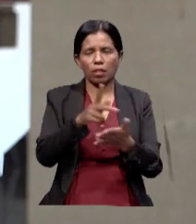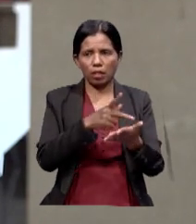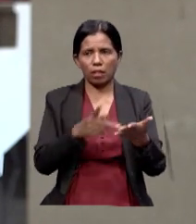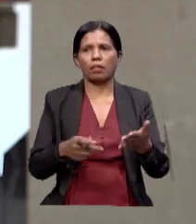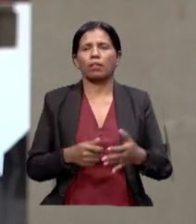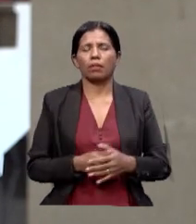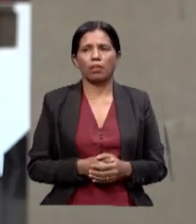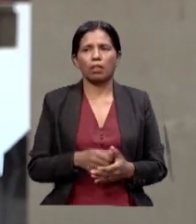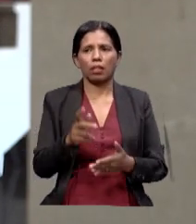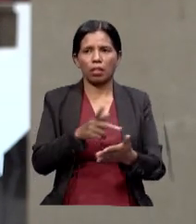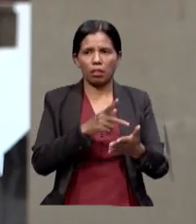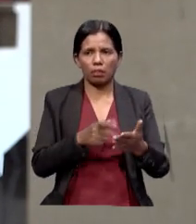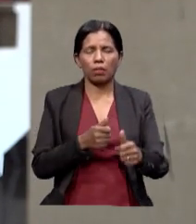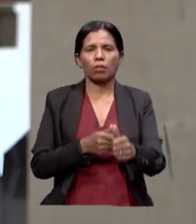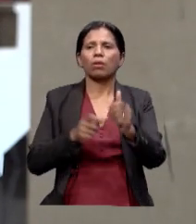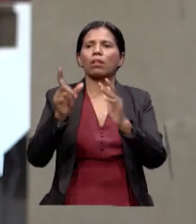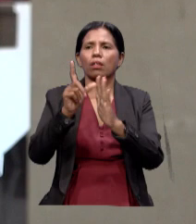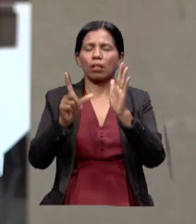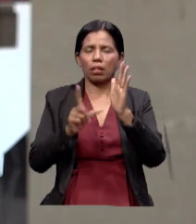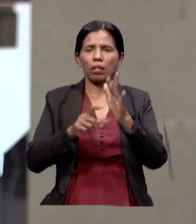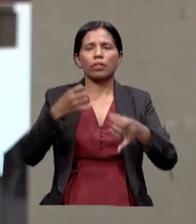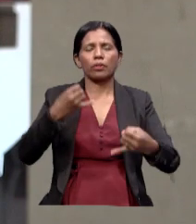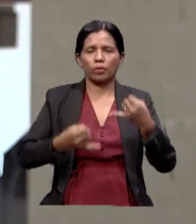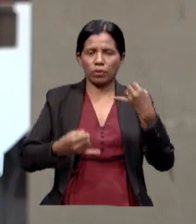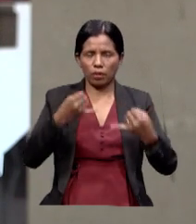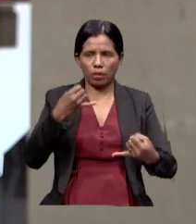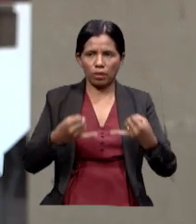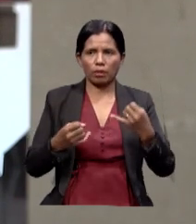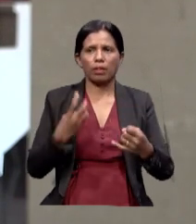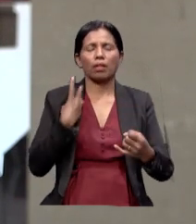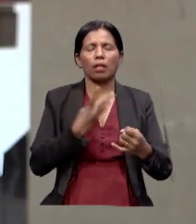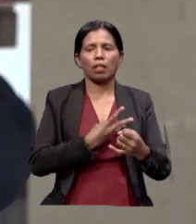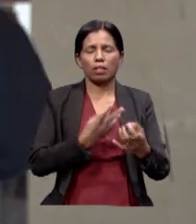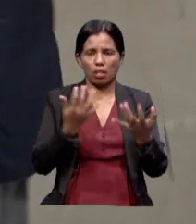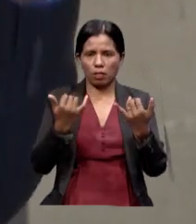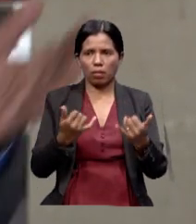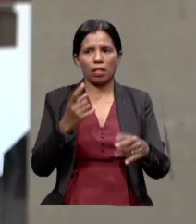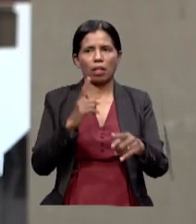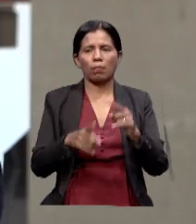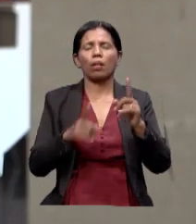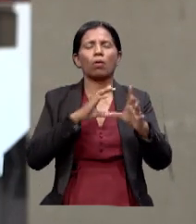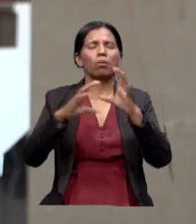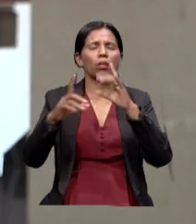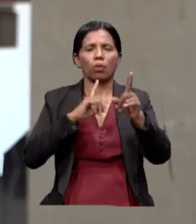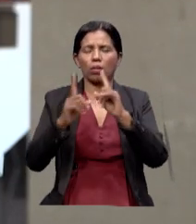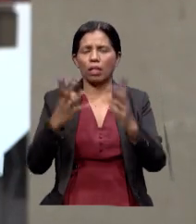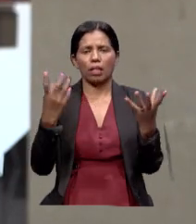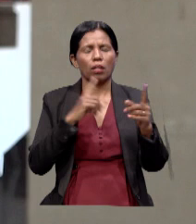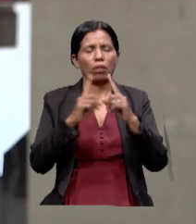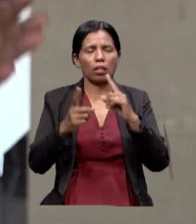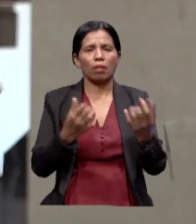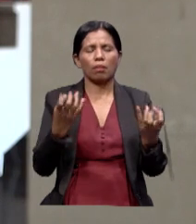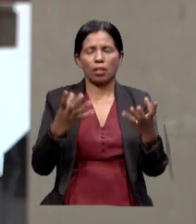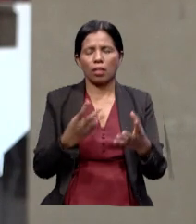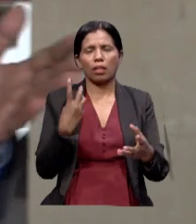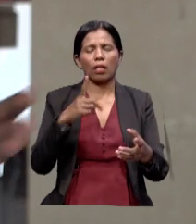Oke, krime tengke le turi le justisa. Memang kita korang lah bela-bela komentar tu saya dia kata ulungin salah. Agar kita